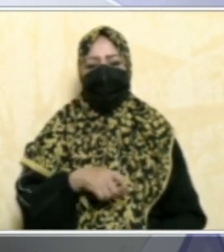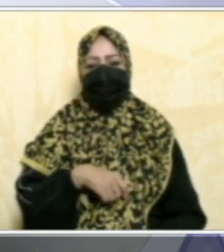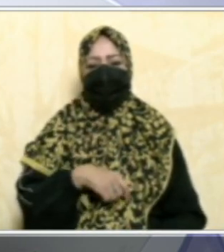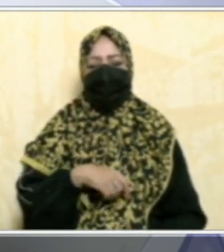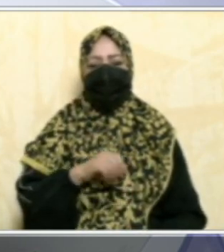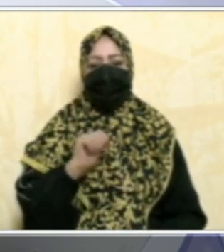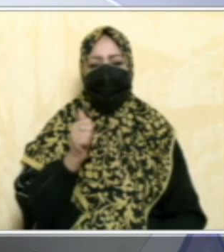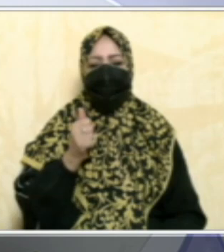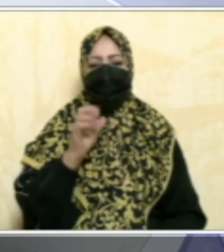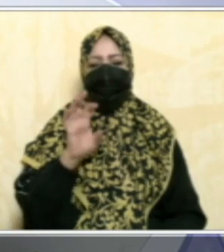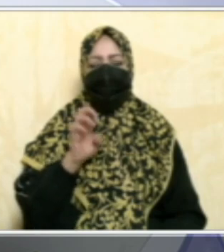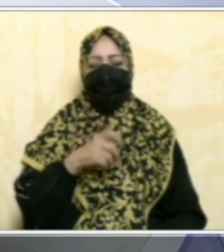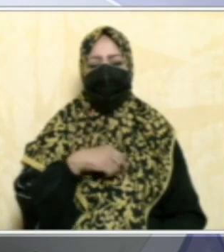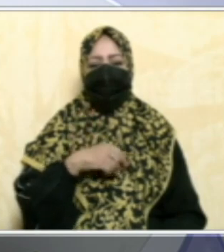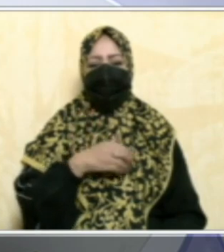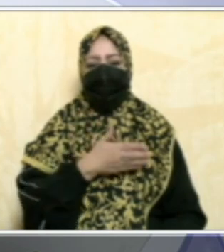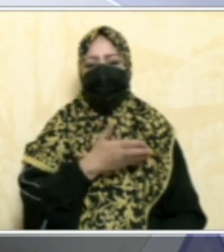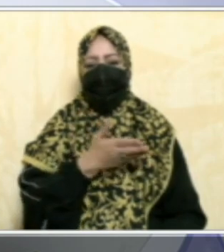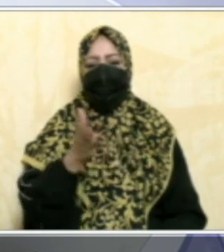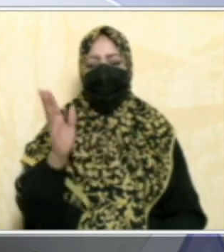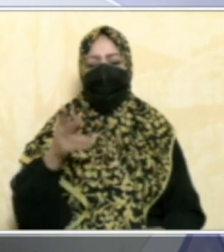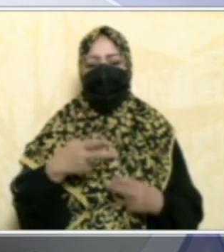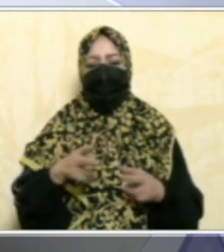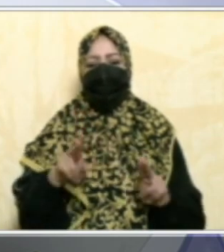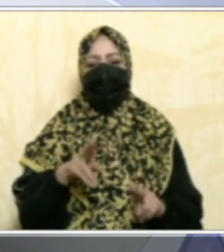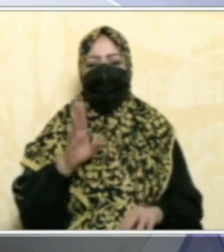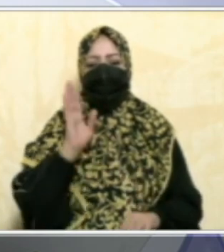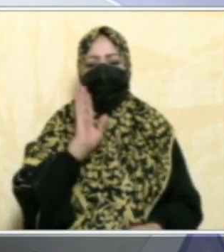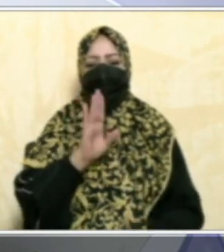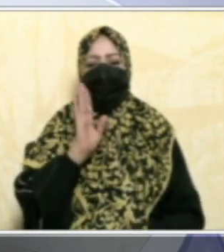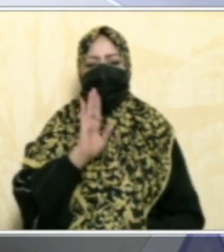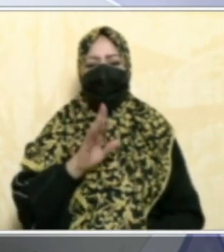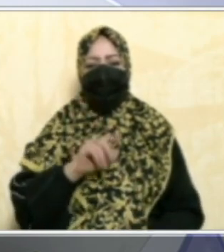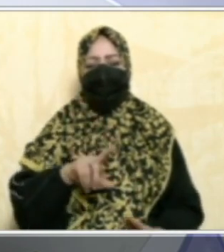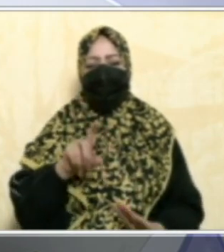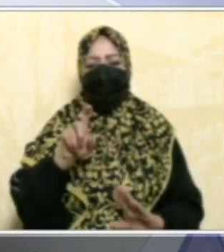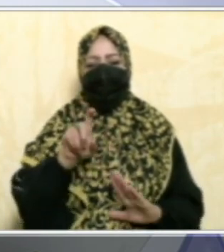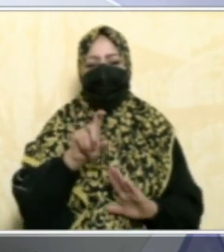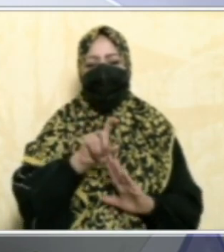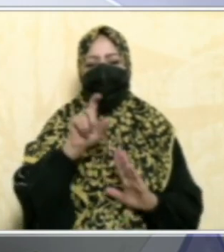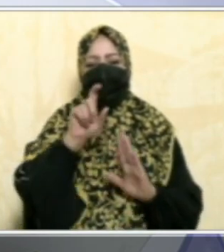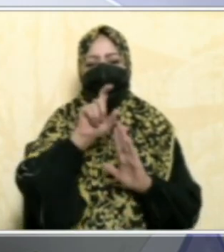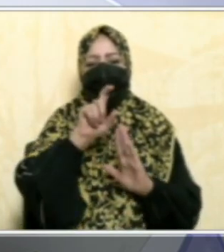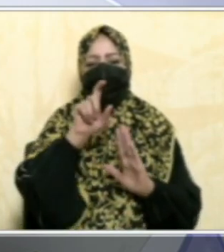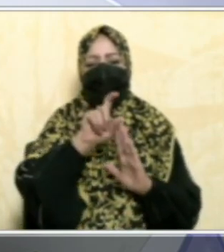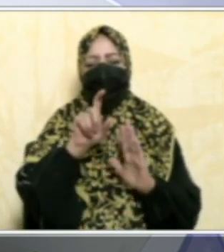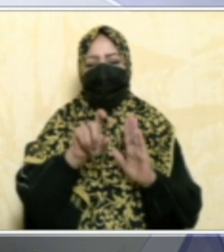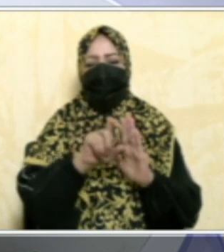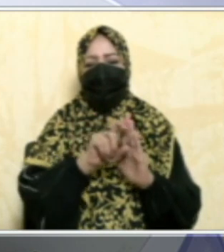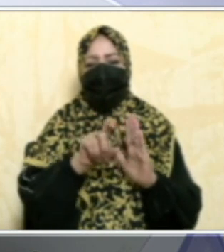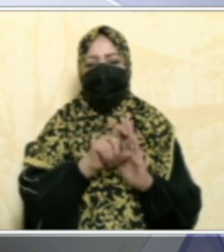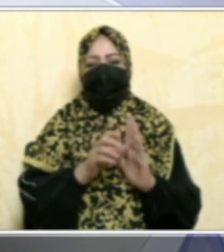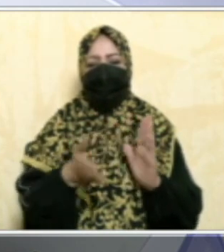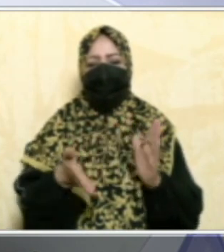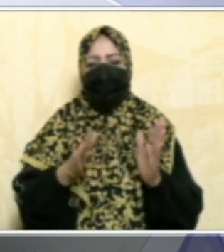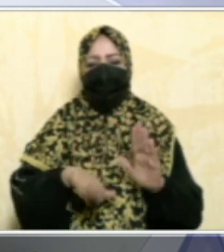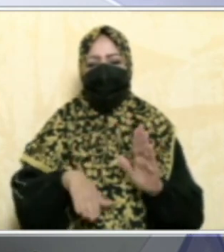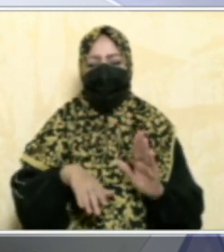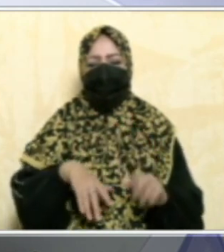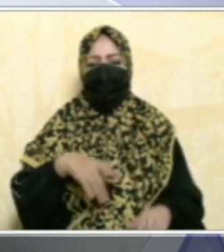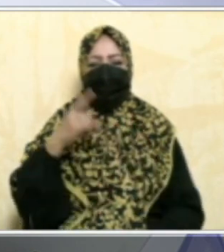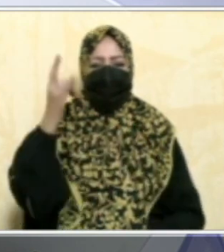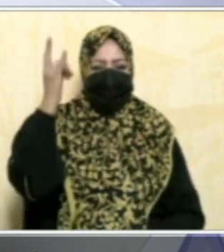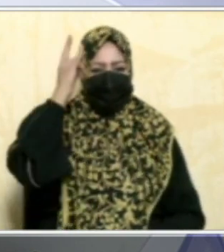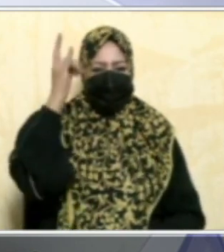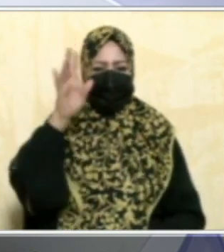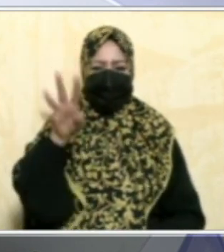آية الكرسي من الشيطان من إبليس، هذا الكلام بهذا الإطلاق ليس صحيحا، وإنما الذي